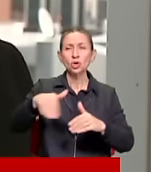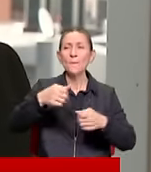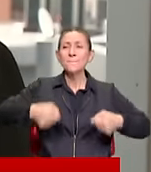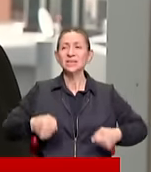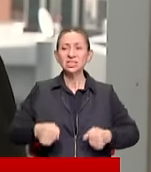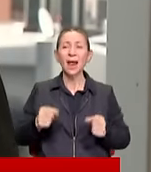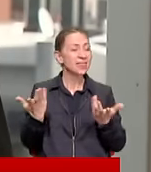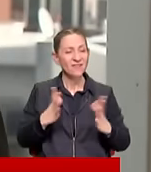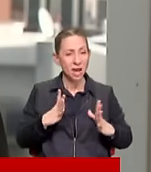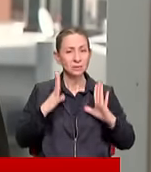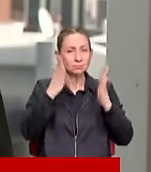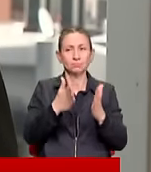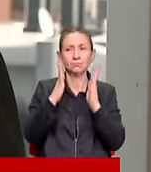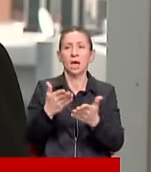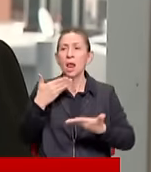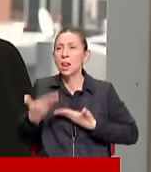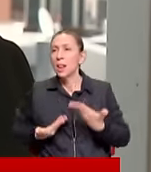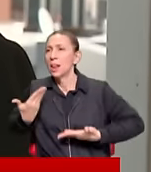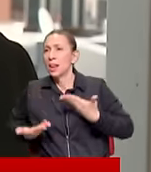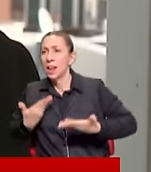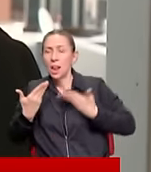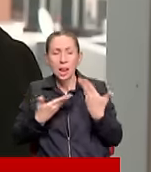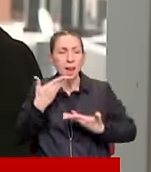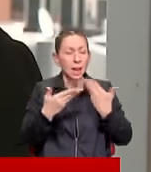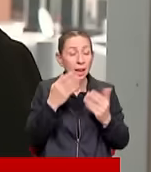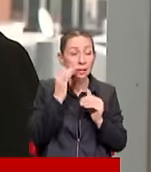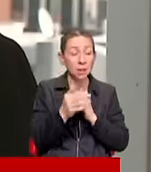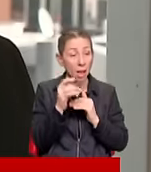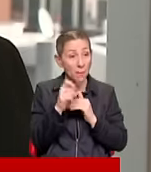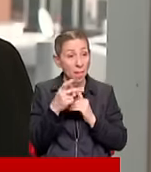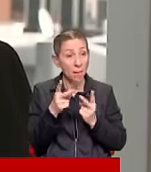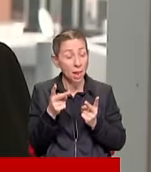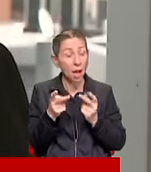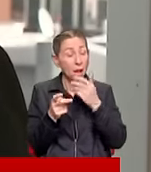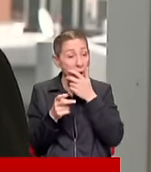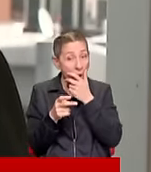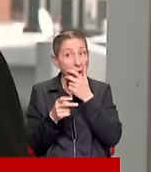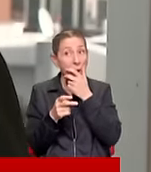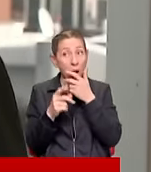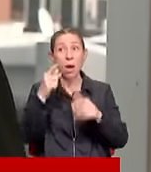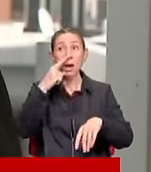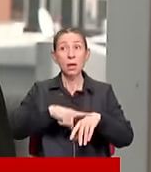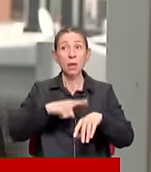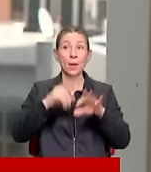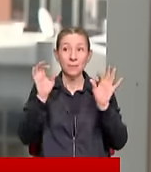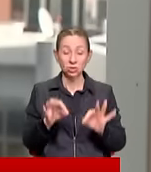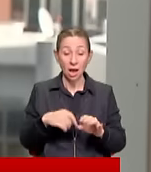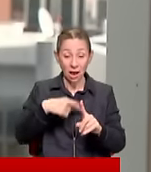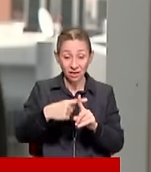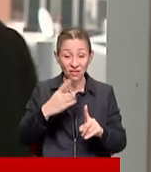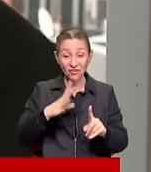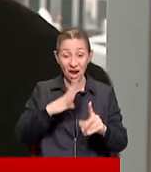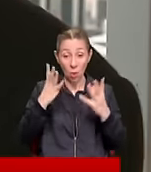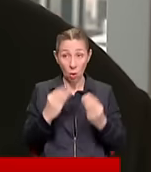inip anlatmaya başladık. Ve insanlar... Çünkü uygulanabilir projelerde inanmaya başladılar. Ayrıca mevcut